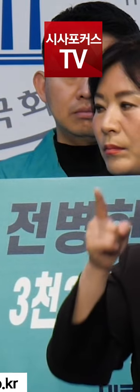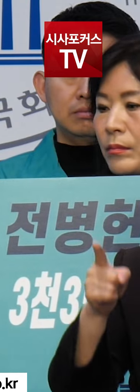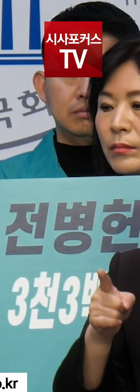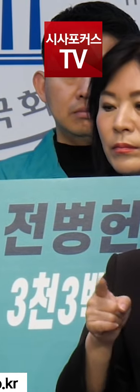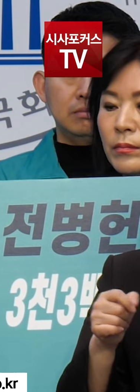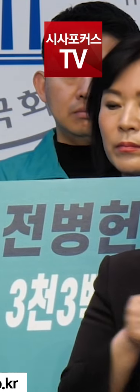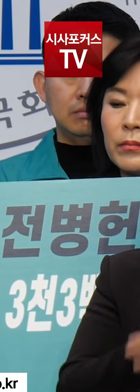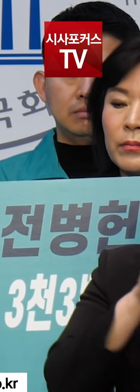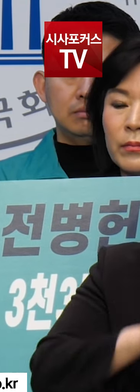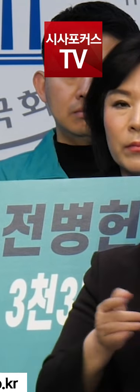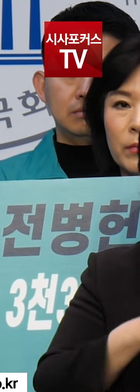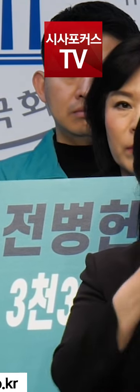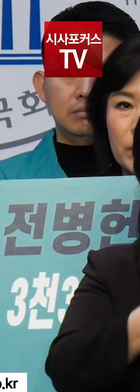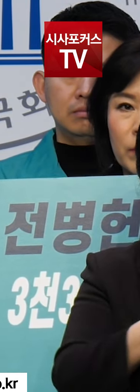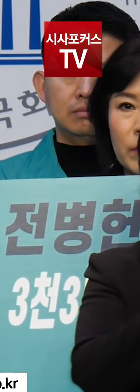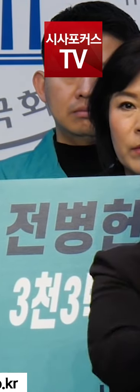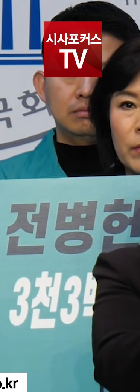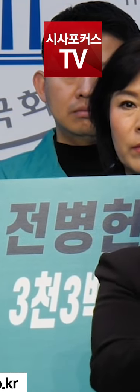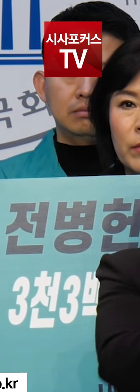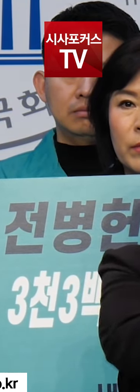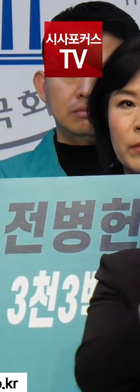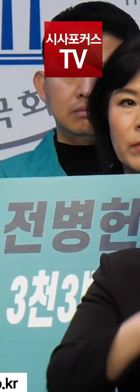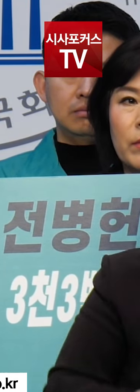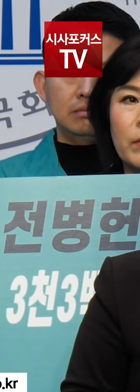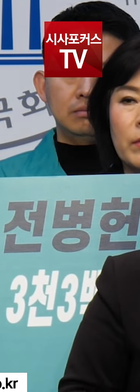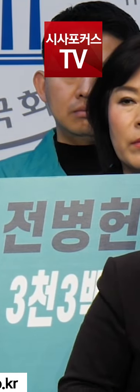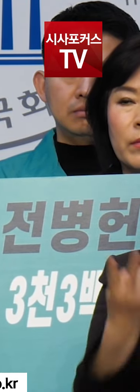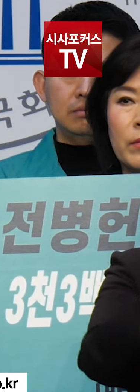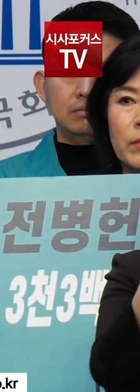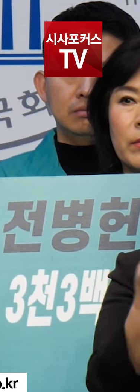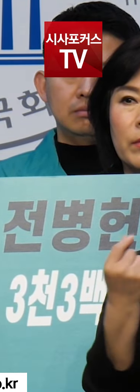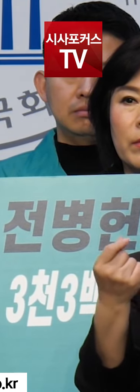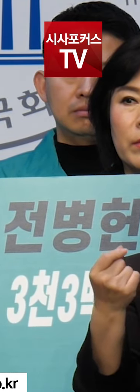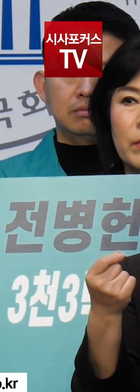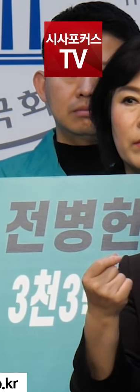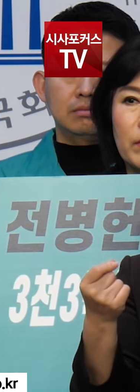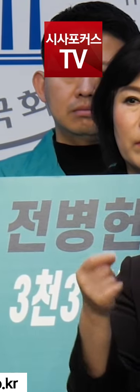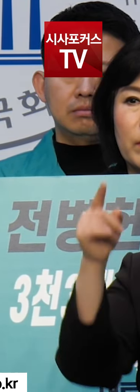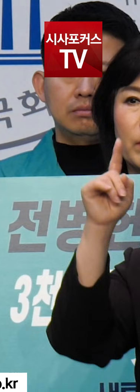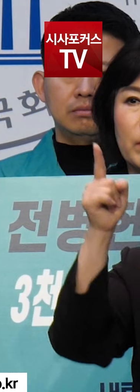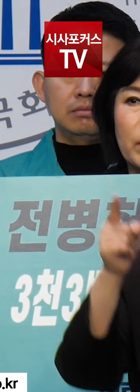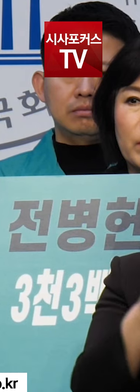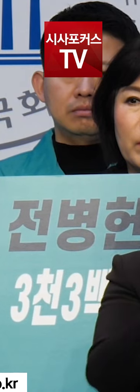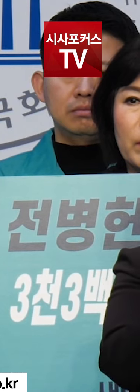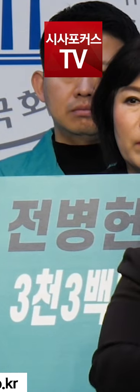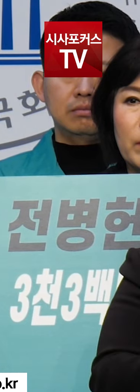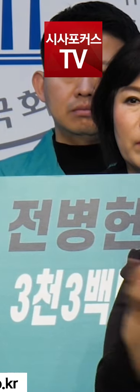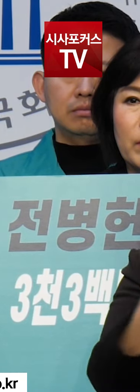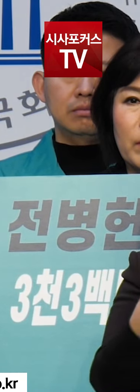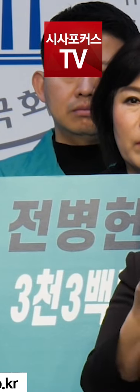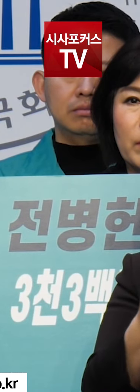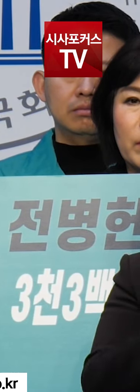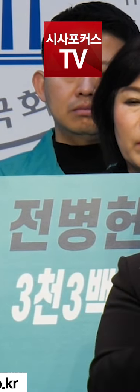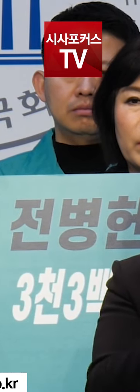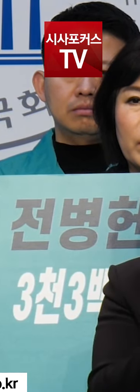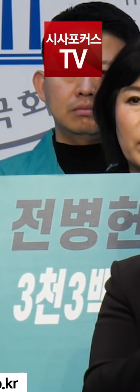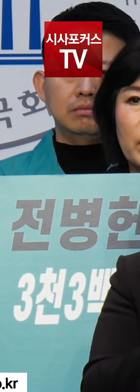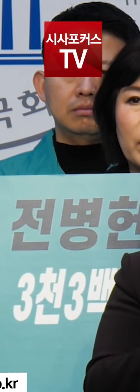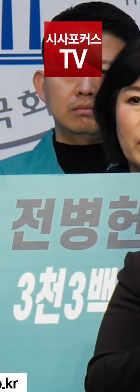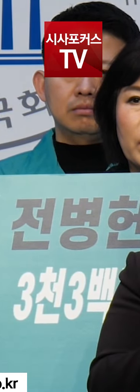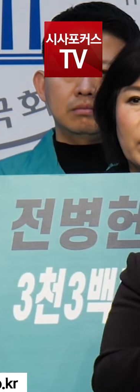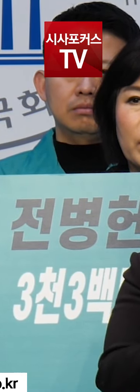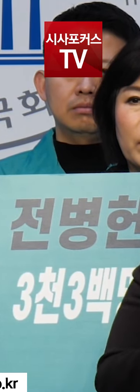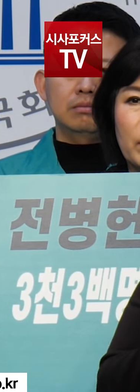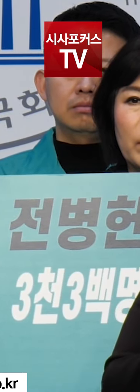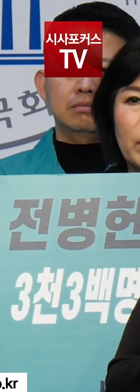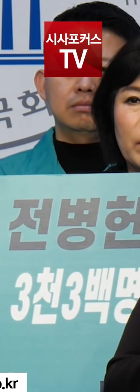필요합니다. 윤석열과 이재명은 서로가 서로에게 필요한 공생관계일 뿐입니다.